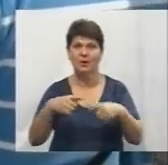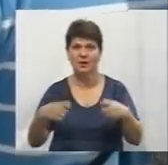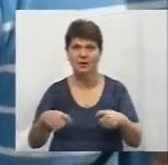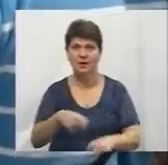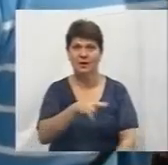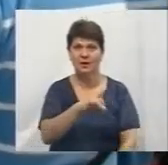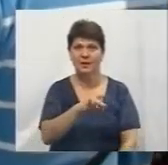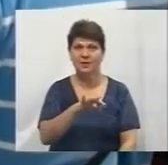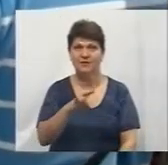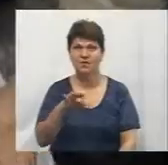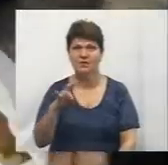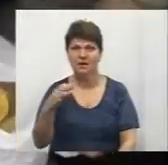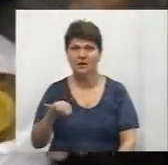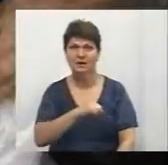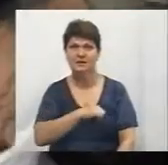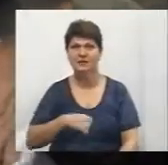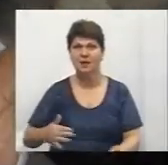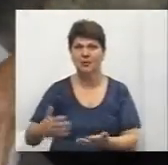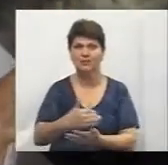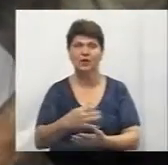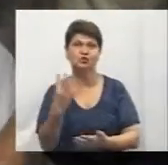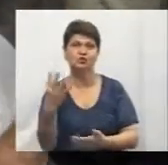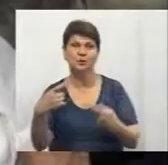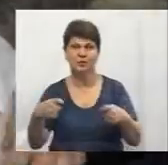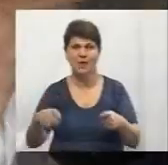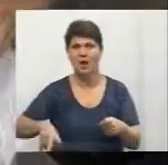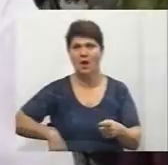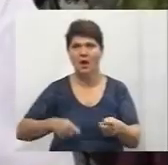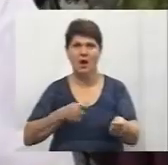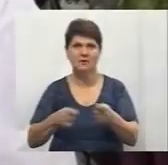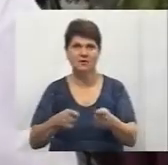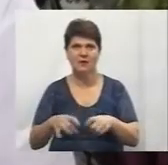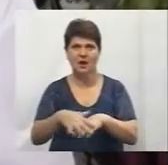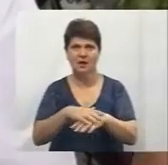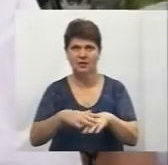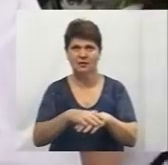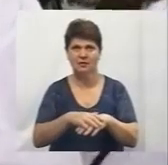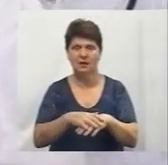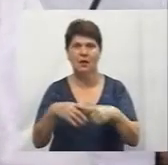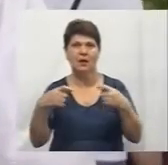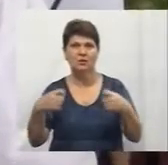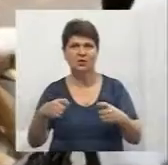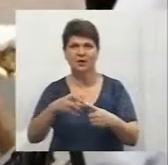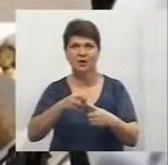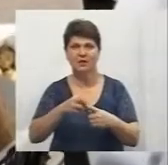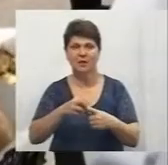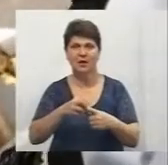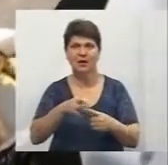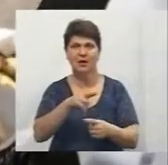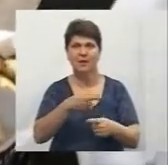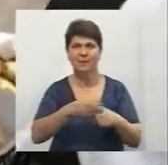назбирали самотужки, реалізовували 4 продавці. За словами адміністратора ринку Олександра Комісарчука, торгувати грибами на